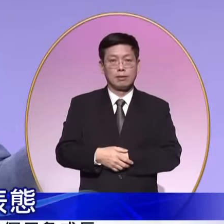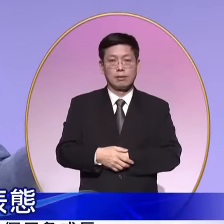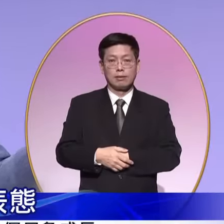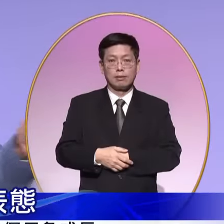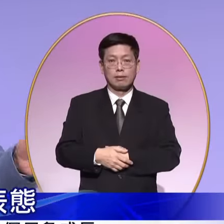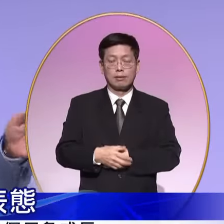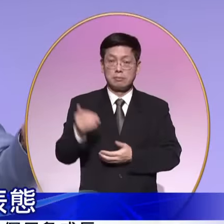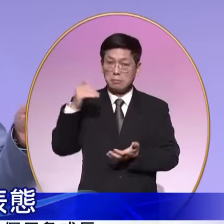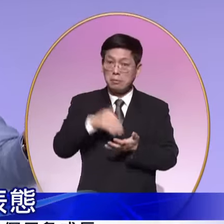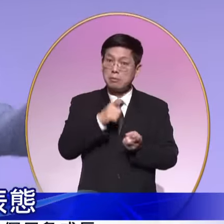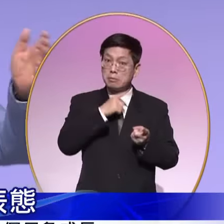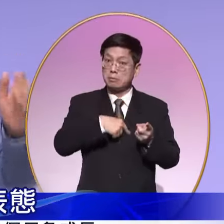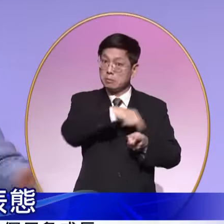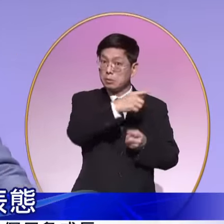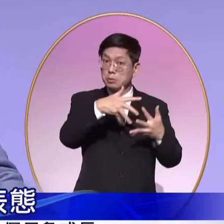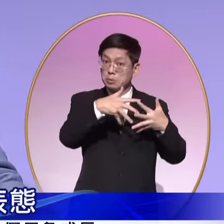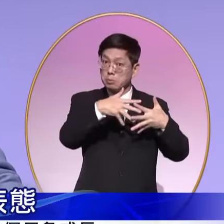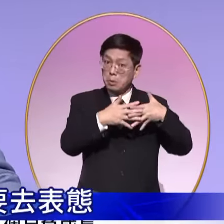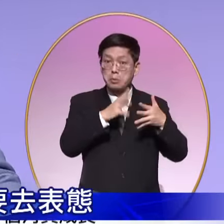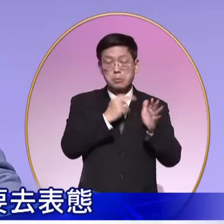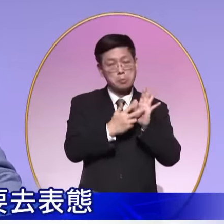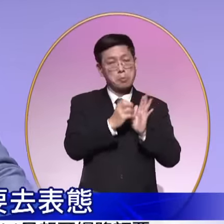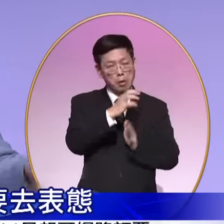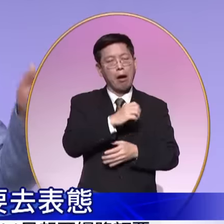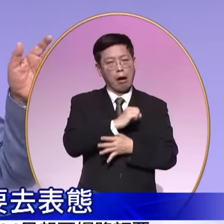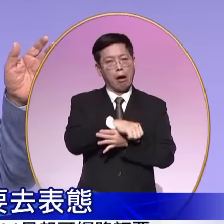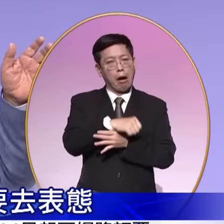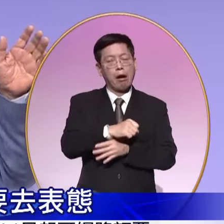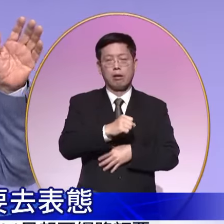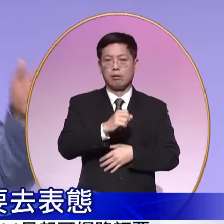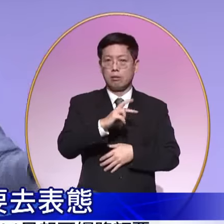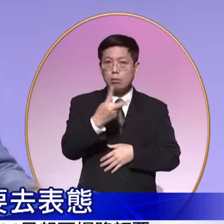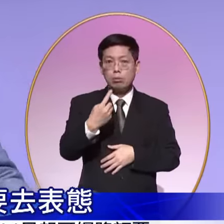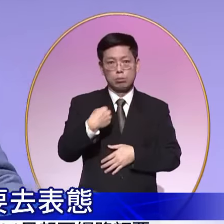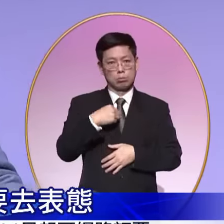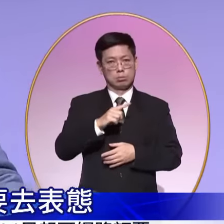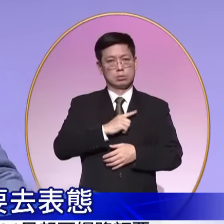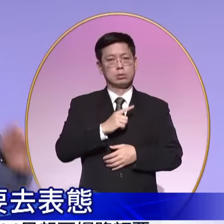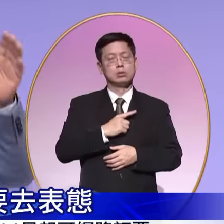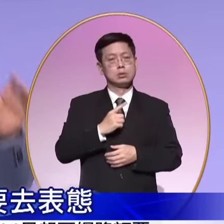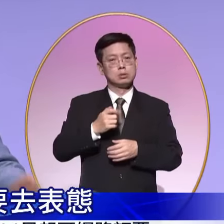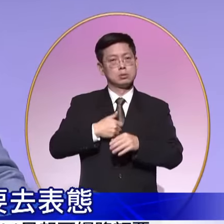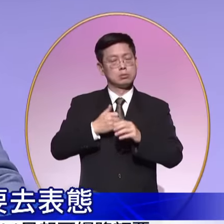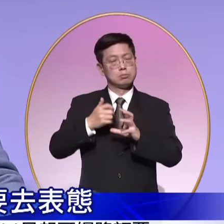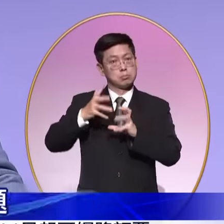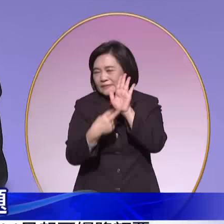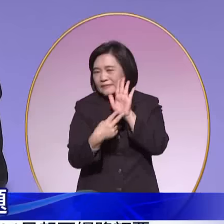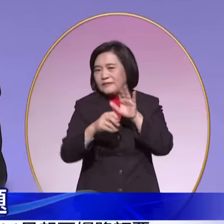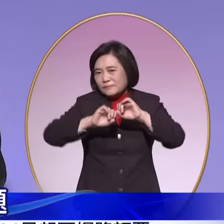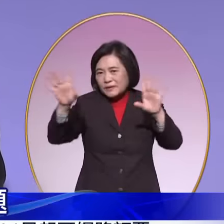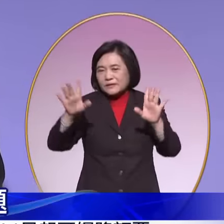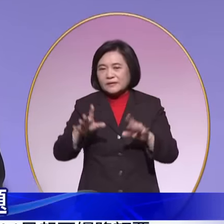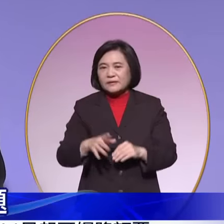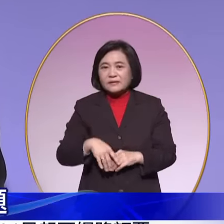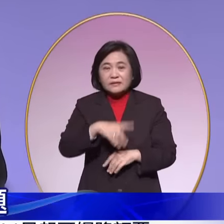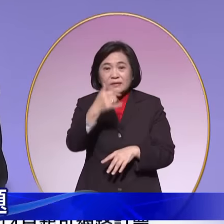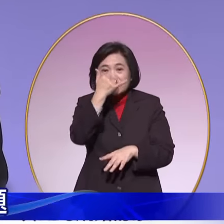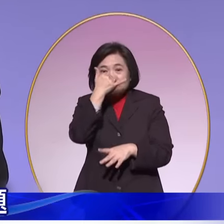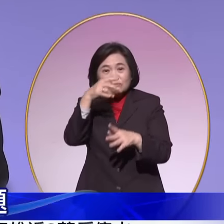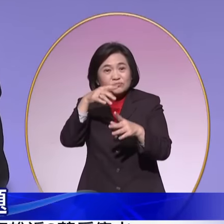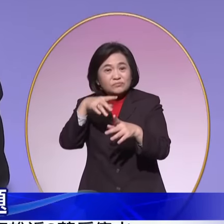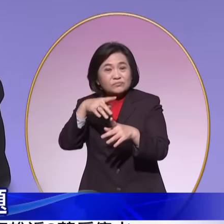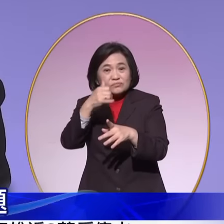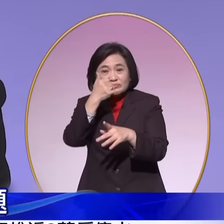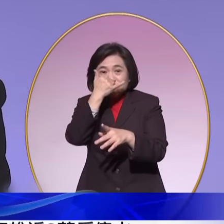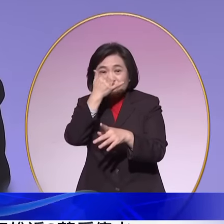是不是到美国去准备表态呢？还是对于您的就职演说要去表态呢？ 要不要开放美猪的问